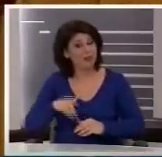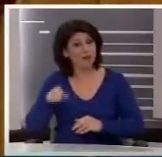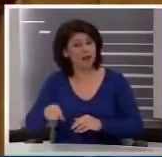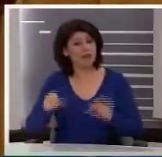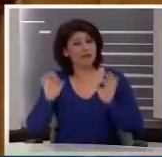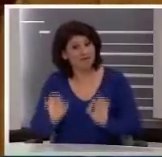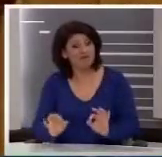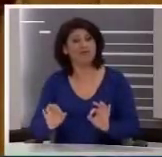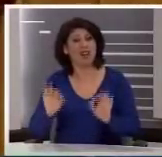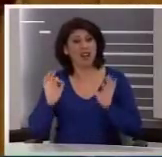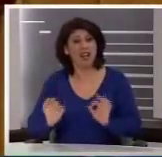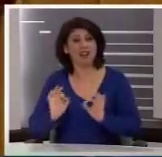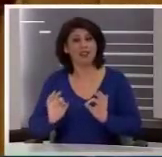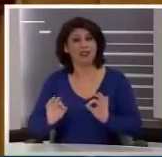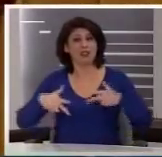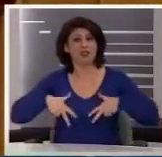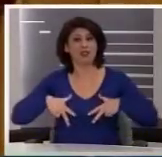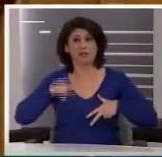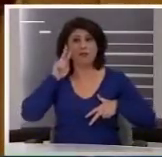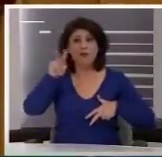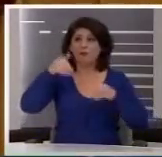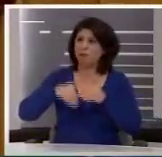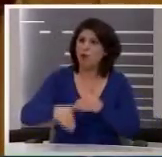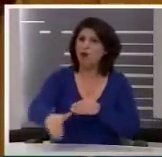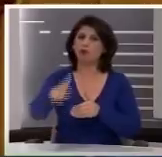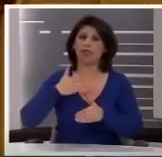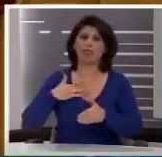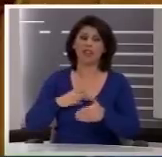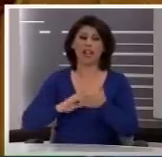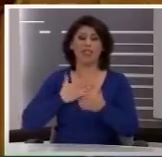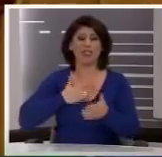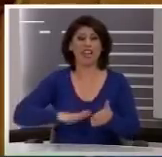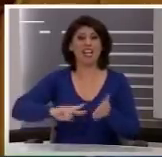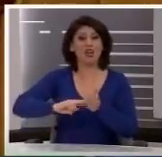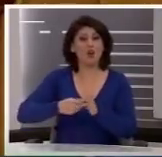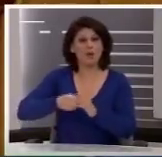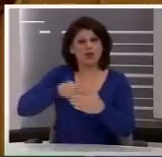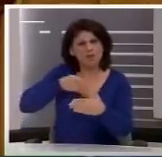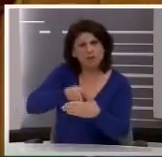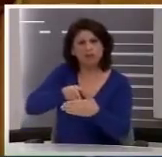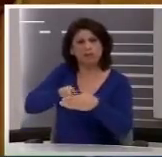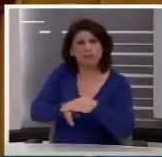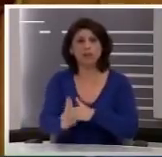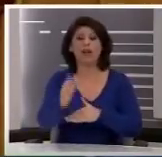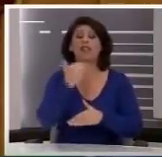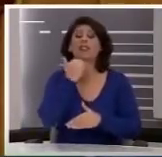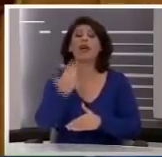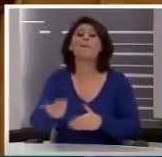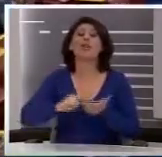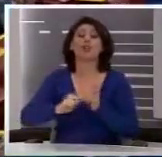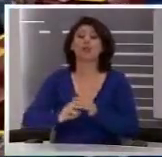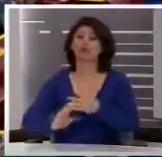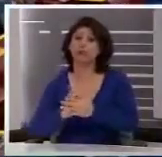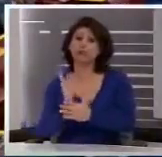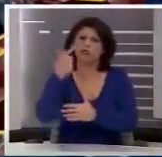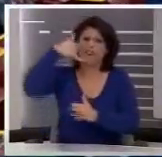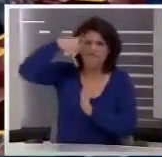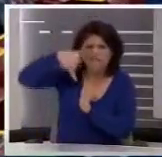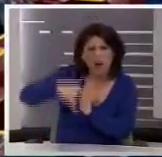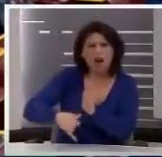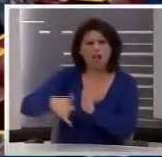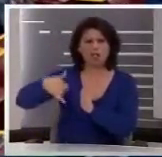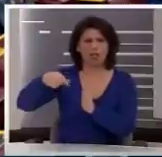μια ευγνωμούμενη πολιτεία που κοιτάζει μπροστά και να θέλει να βγει από το οικονομικό αδιέξοδο. Δεν γίνεται οικονομική προκοπή και ευημερία βουτυγμένη η